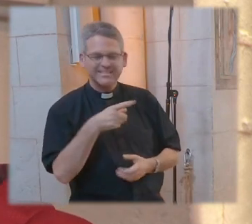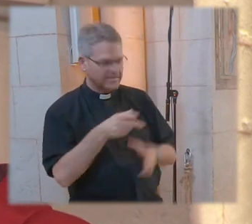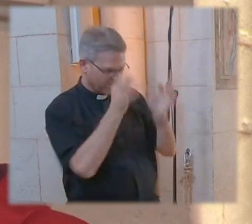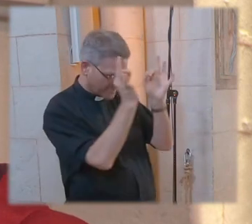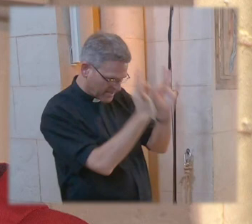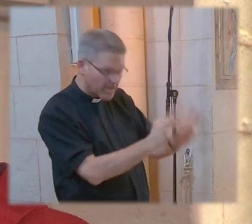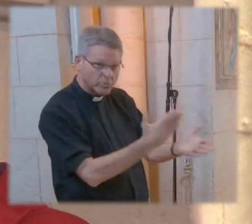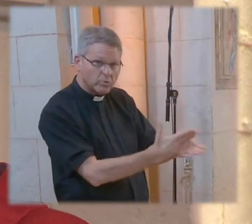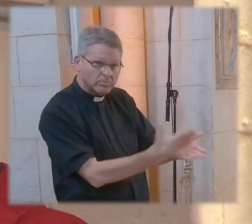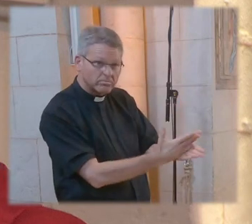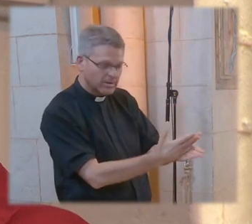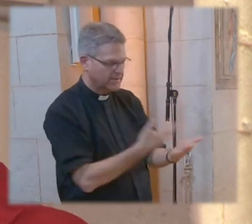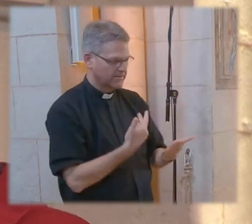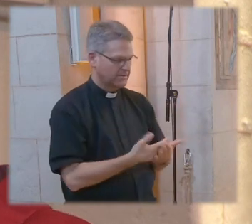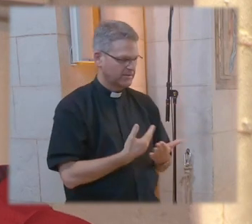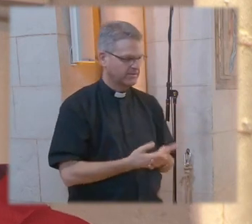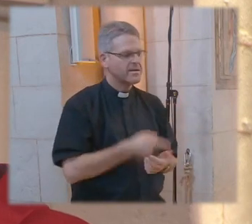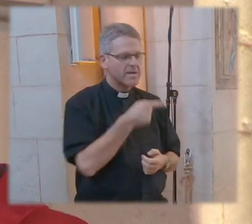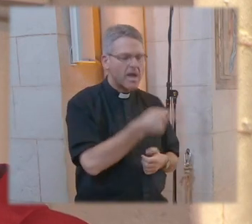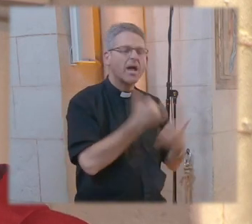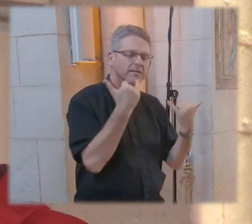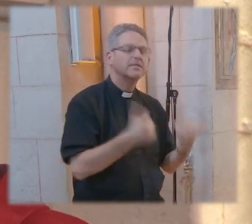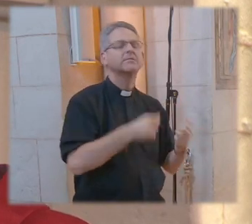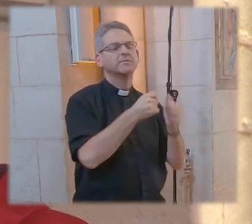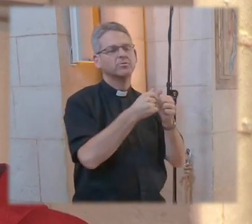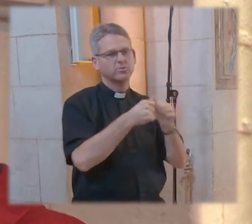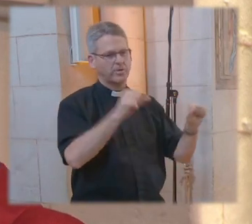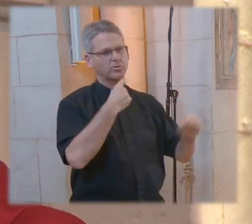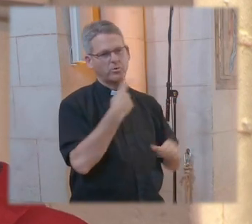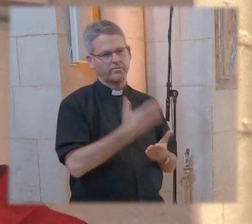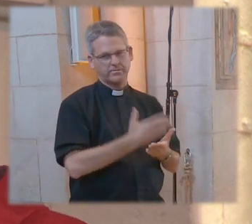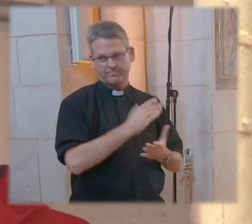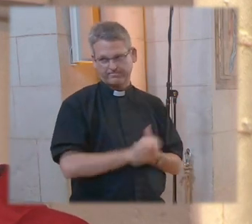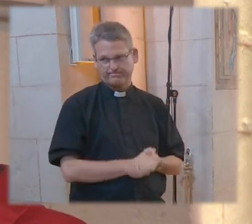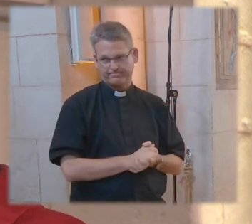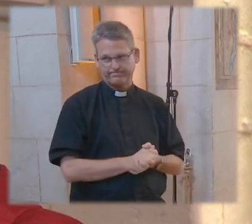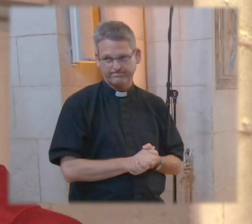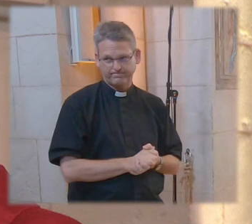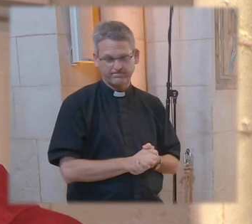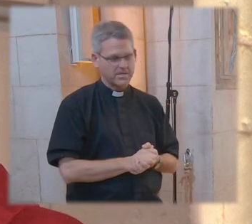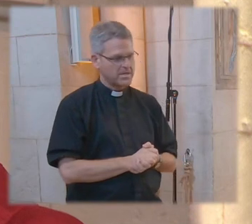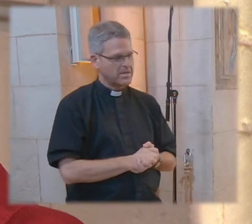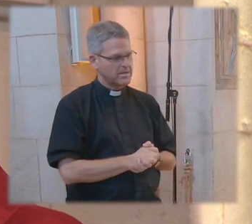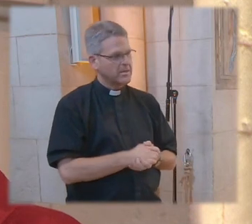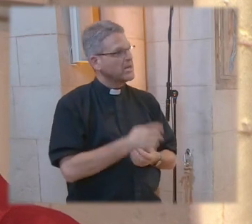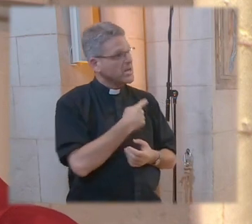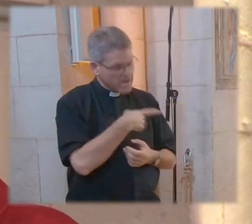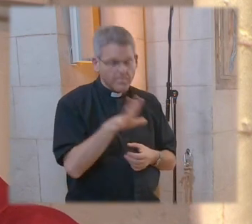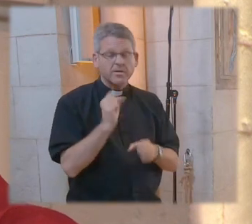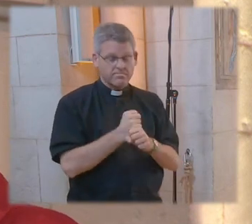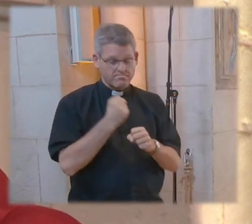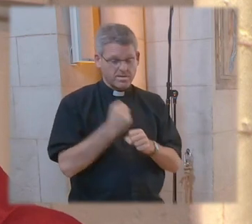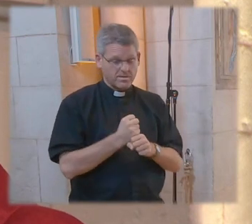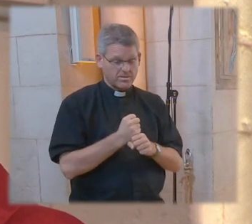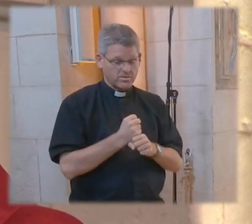Ort gibt es keine Seligsprechung. Sie haben wesentlich dazu beigetragen und werden es